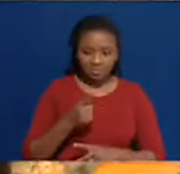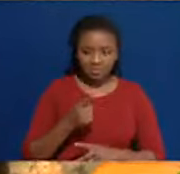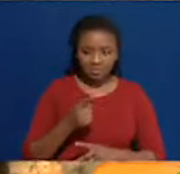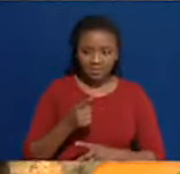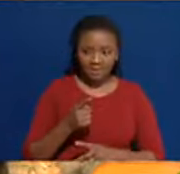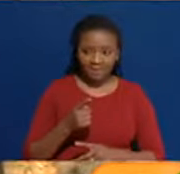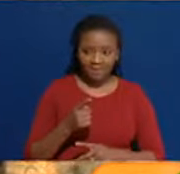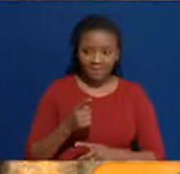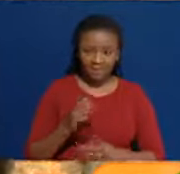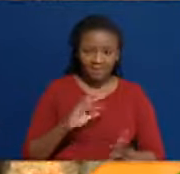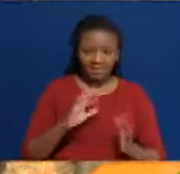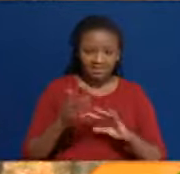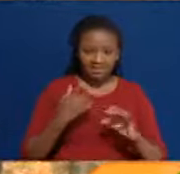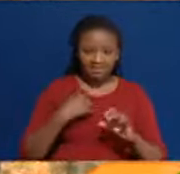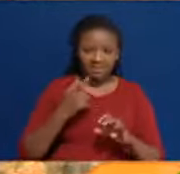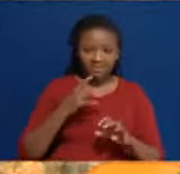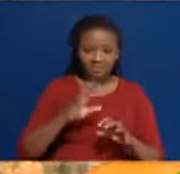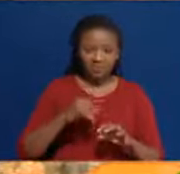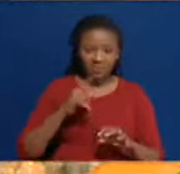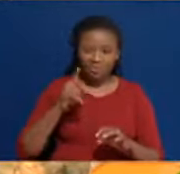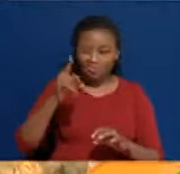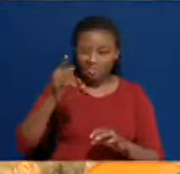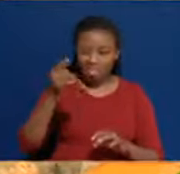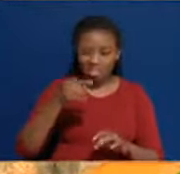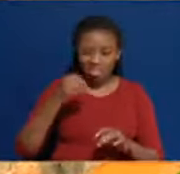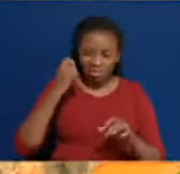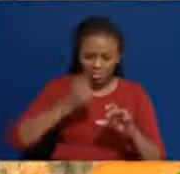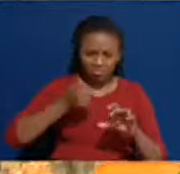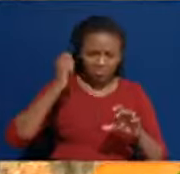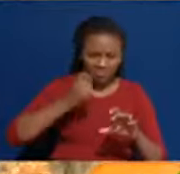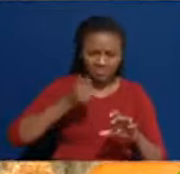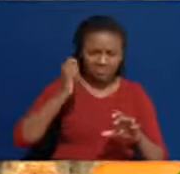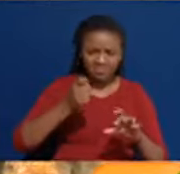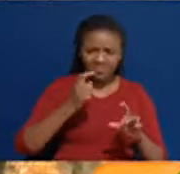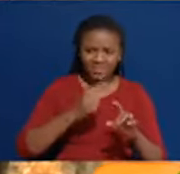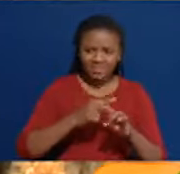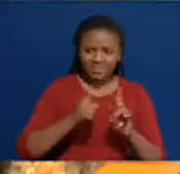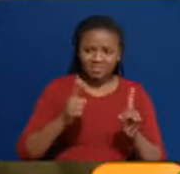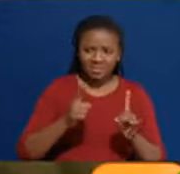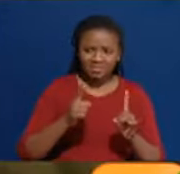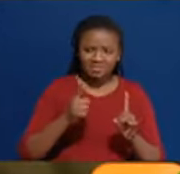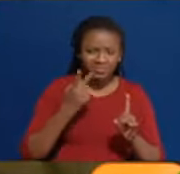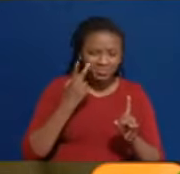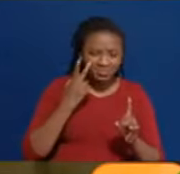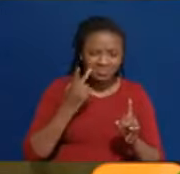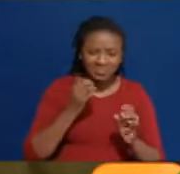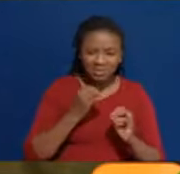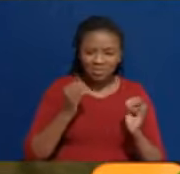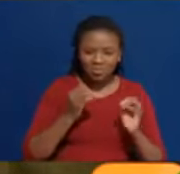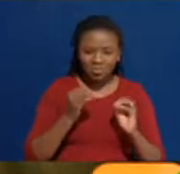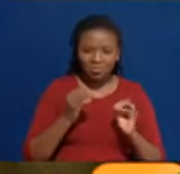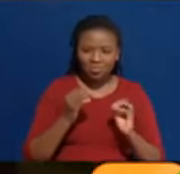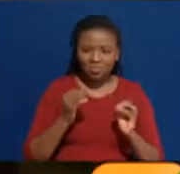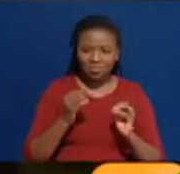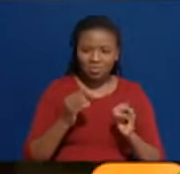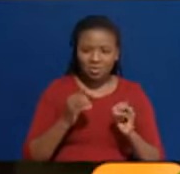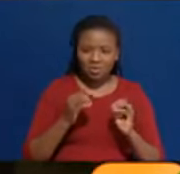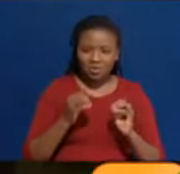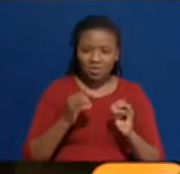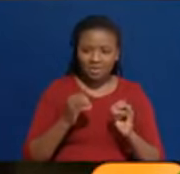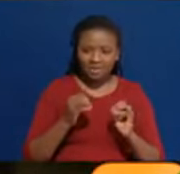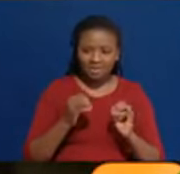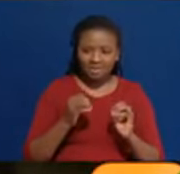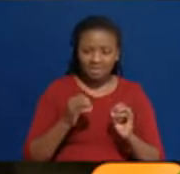mara nyingi unaweza chimba kutoka huko paka hapa upati njia wala upati macho. Panapo kwenda kutokea madini,